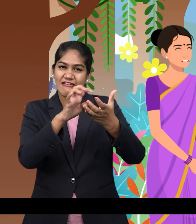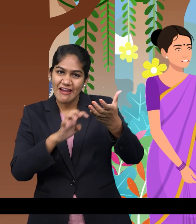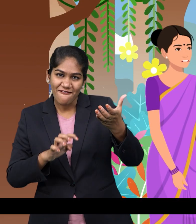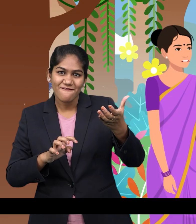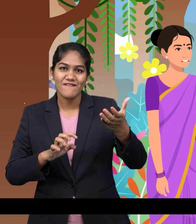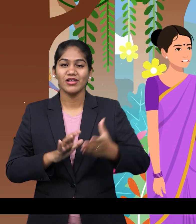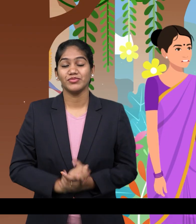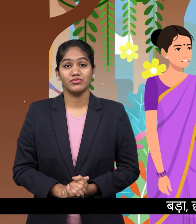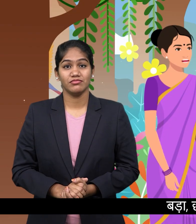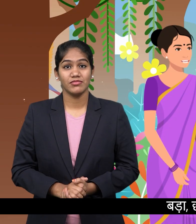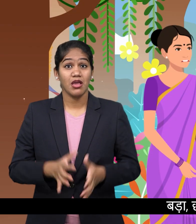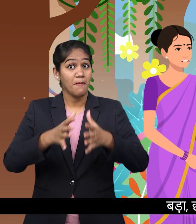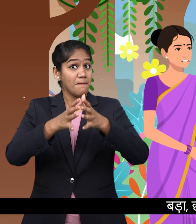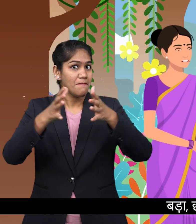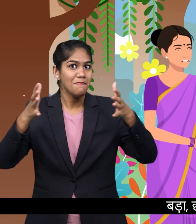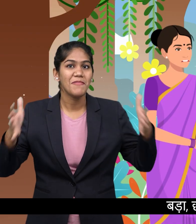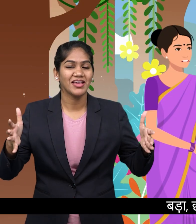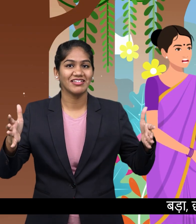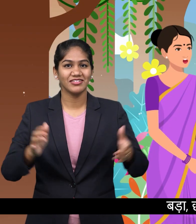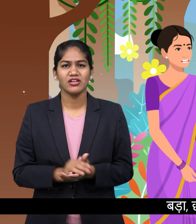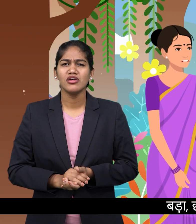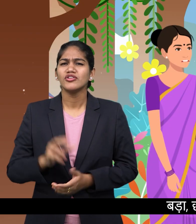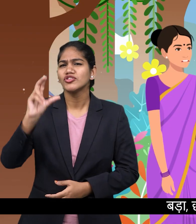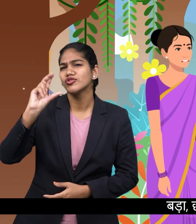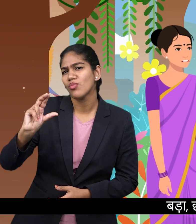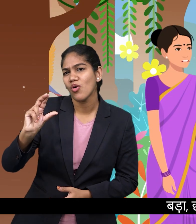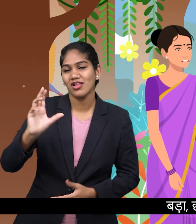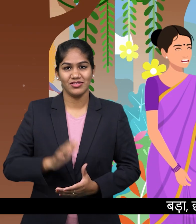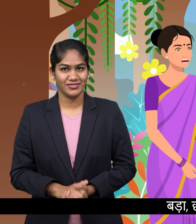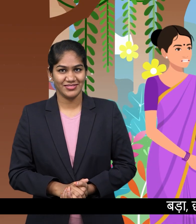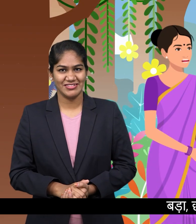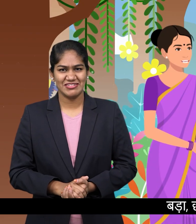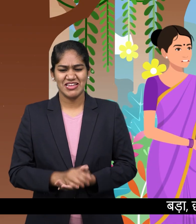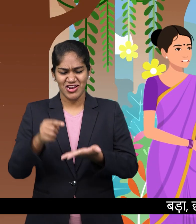खुरदुरा, बड़ा, छोटा, आकार, आकृति, रंग।